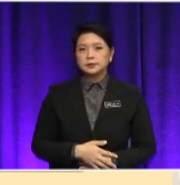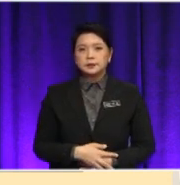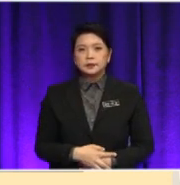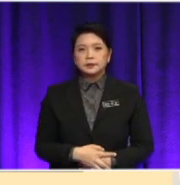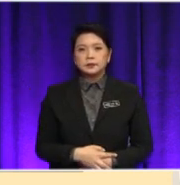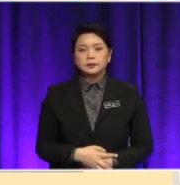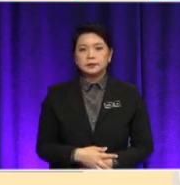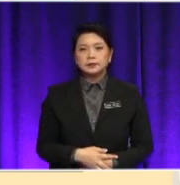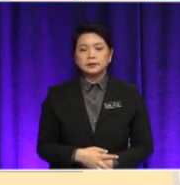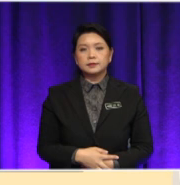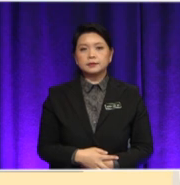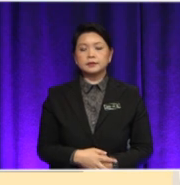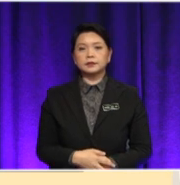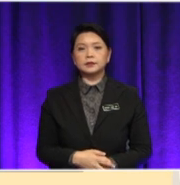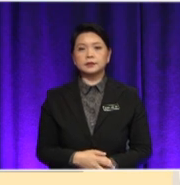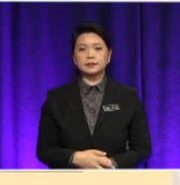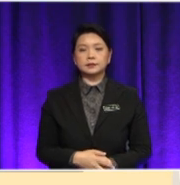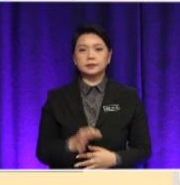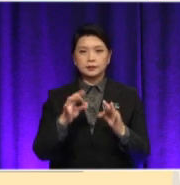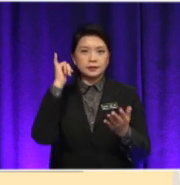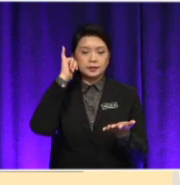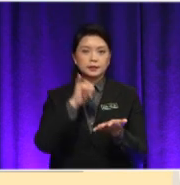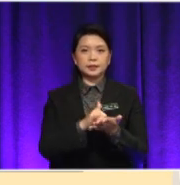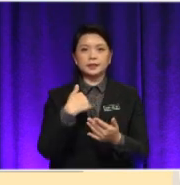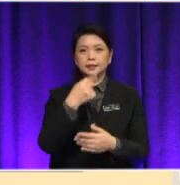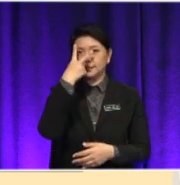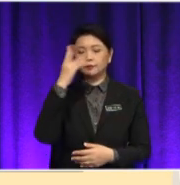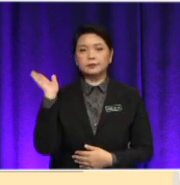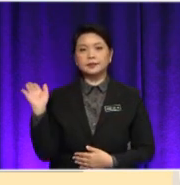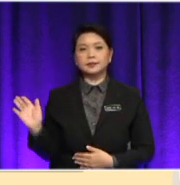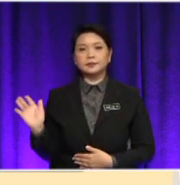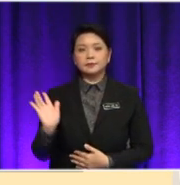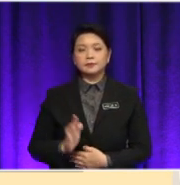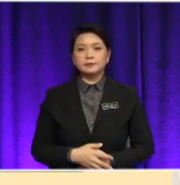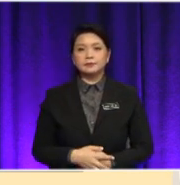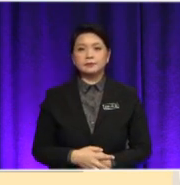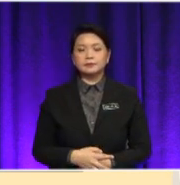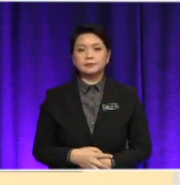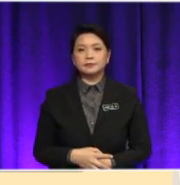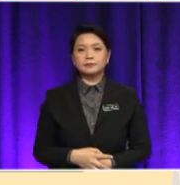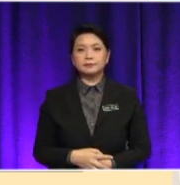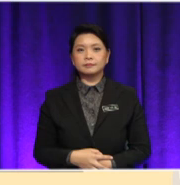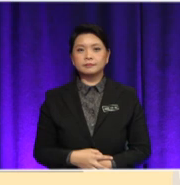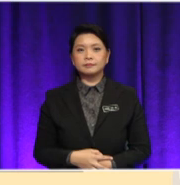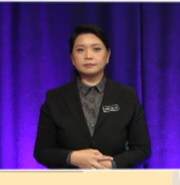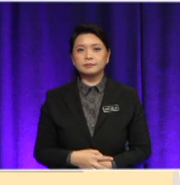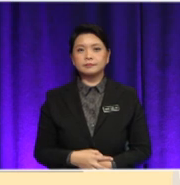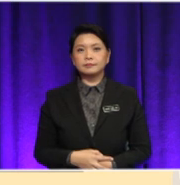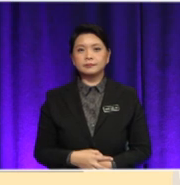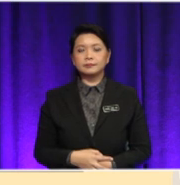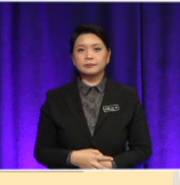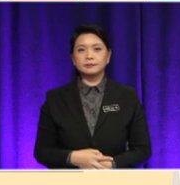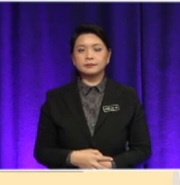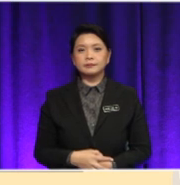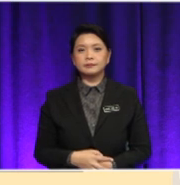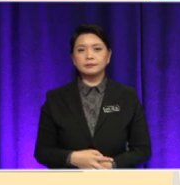Saya yakin. Kalau yakin. Kata saya yakin dengan jawapan ini, cikgu. Cuba cakap itu. Kata saya yakin, Cikgu Hakim. Saya yakin,